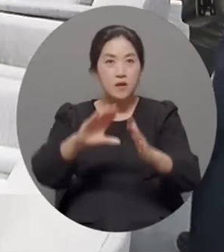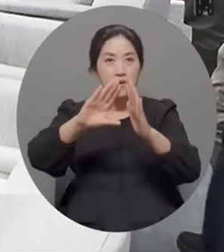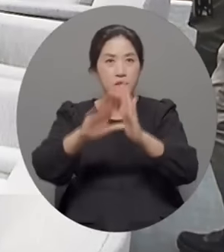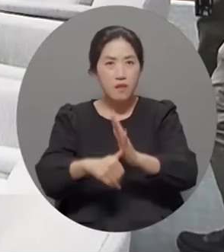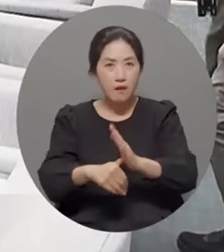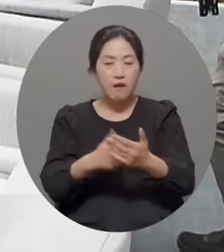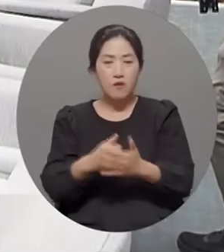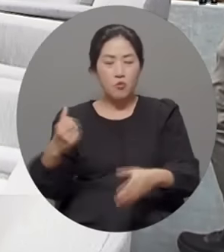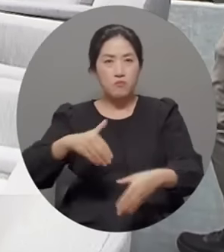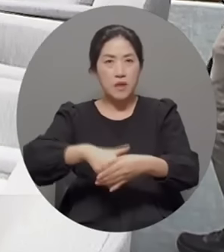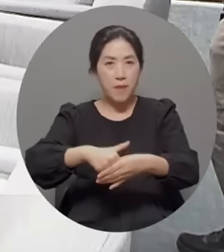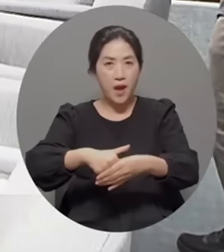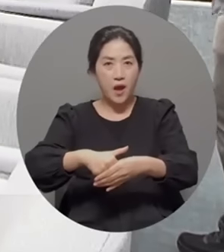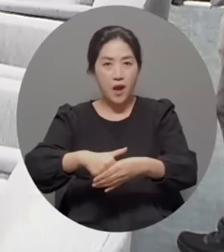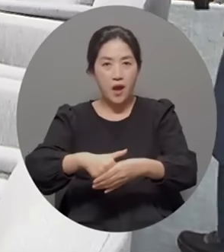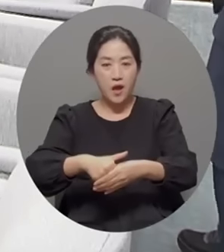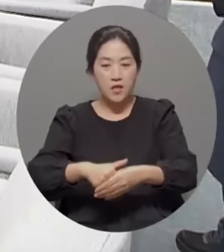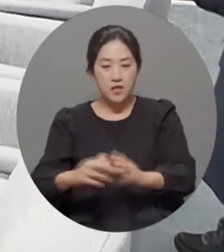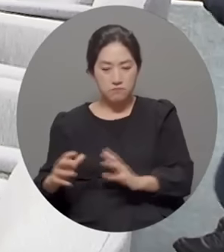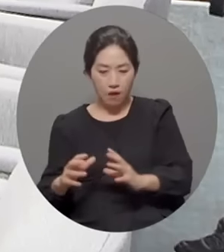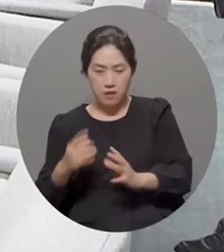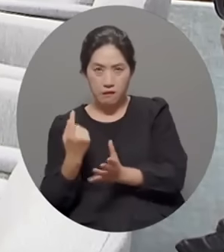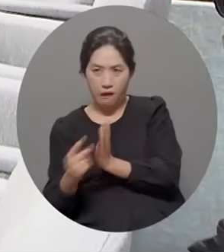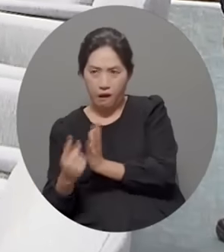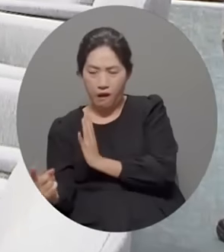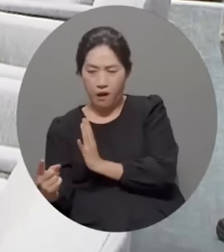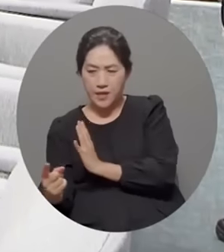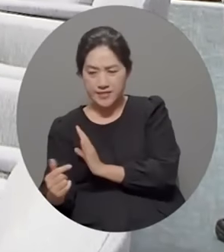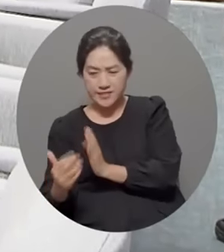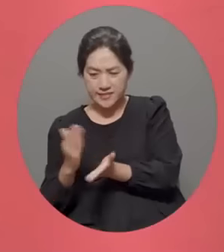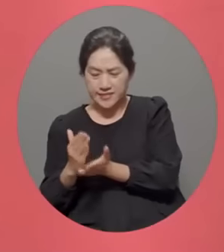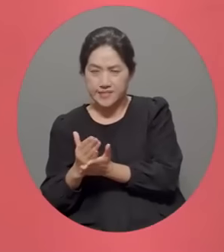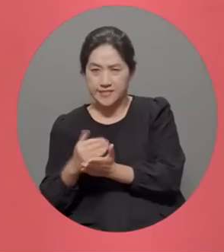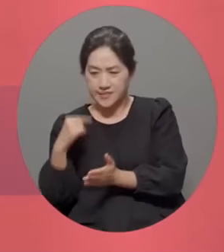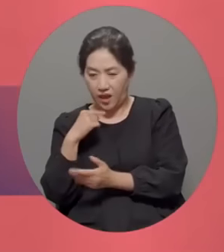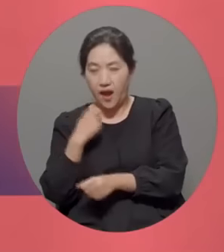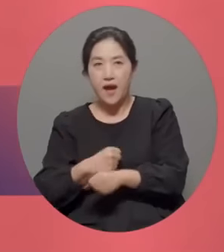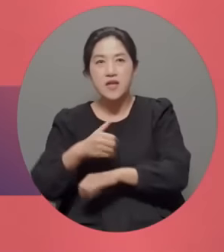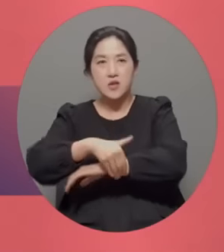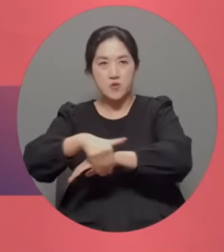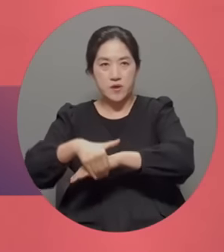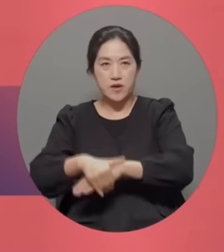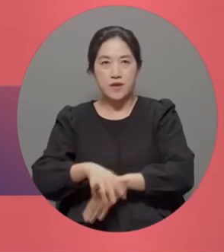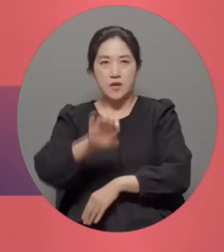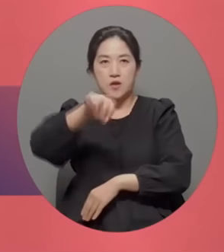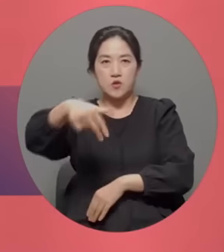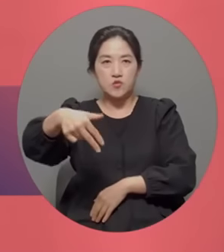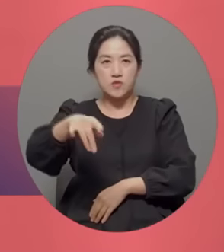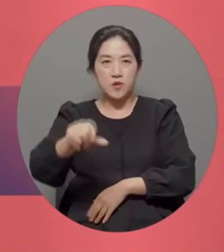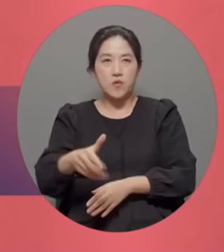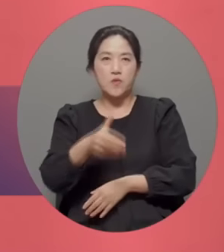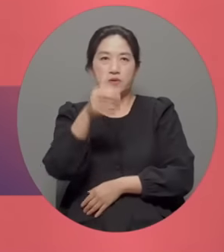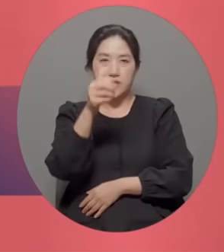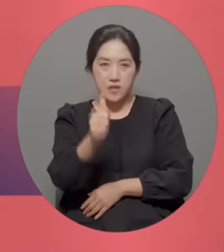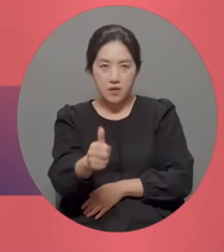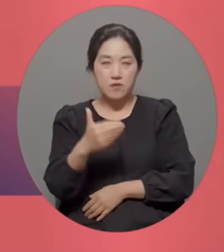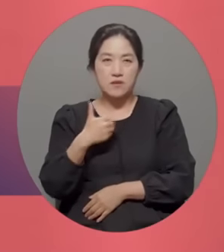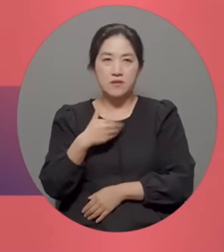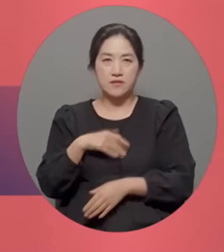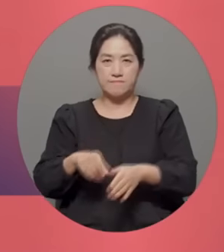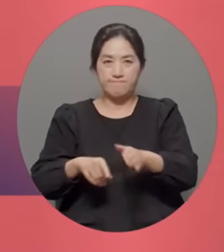이뤄질 경우 이탈표가 생기지 않게 단속한다는 방침입니다. 윤재욱 대표님 그리고